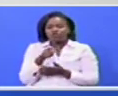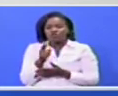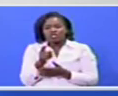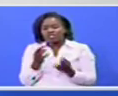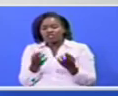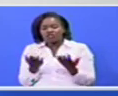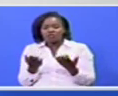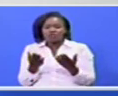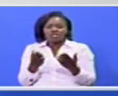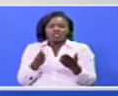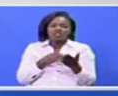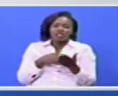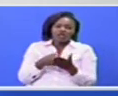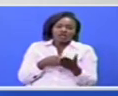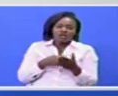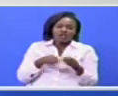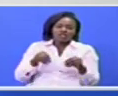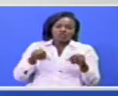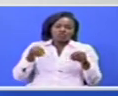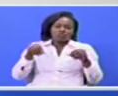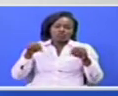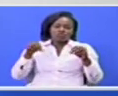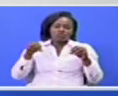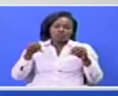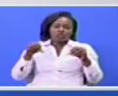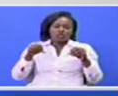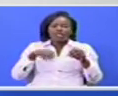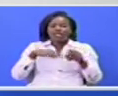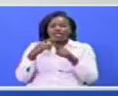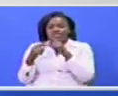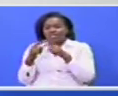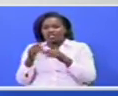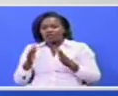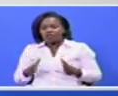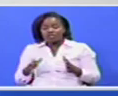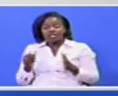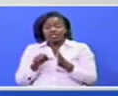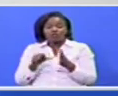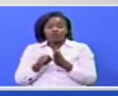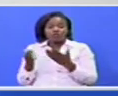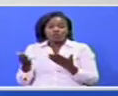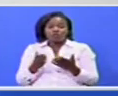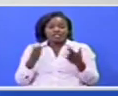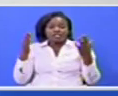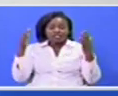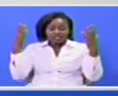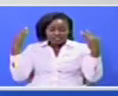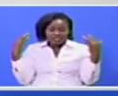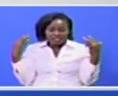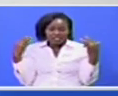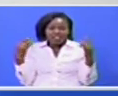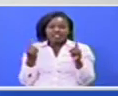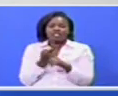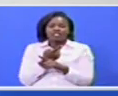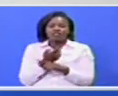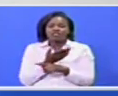momonyoko udongo umetokea mahali, labda kumetokea matatizo yote ambayo yamesababishwa na mvua hii, mshaweza kuripoti ama